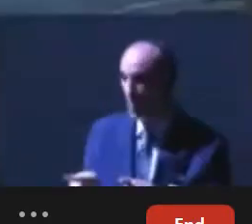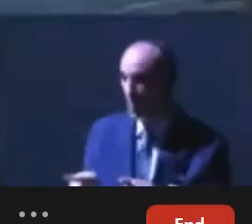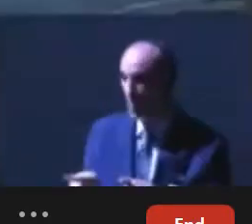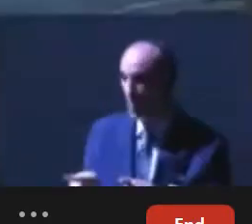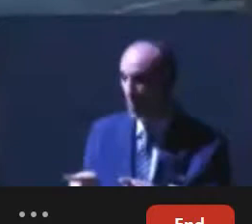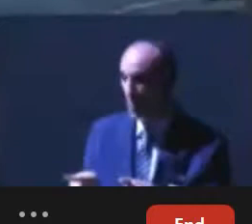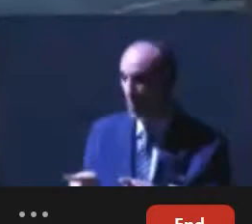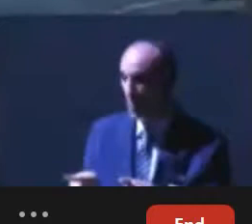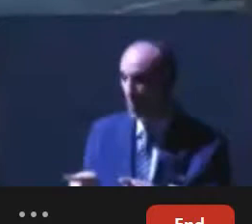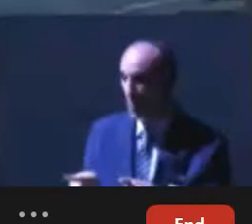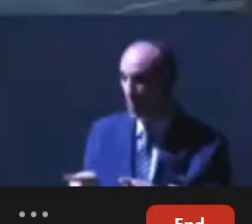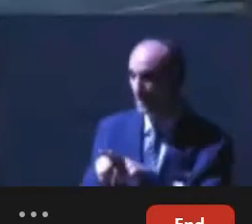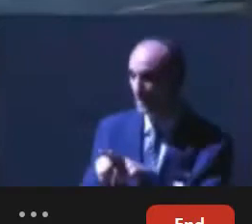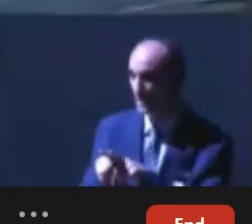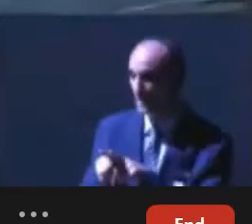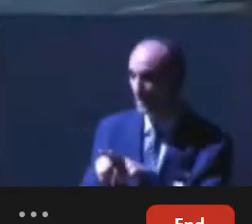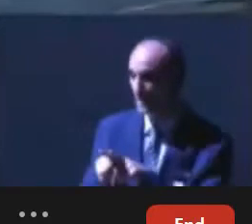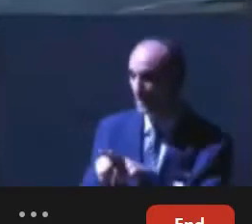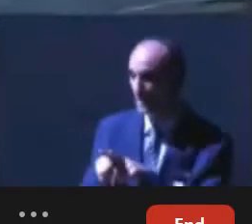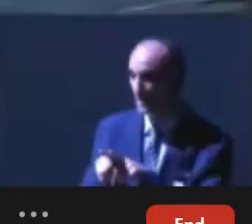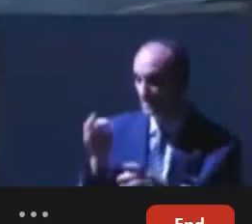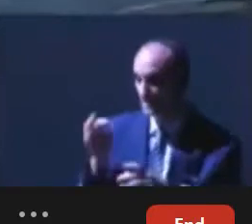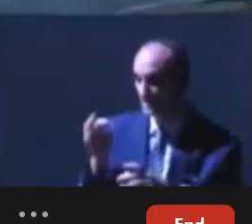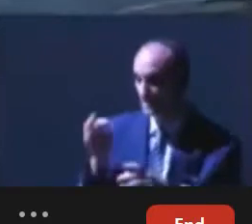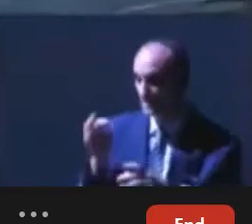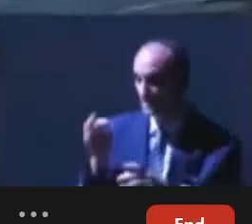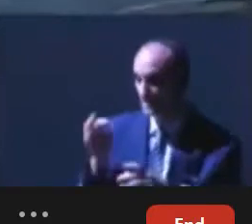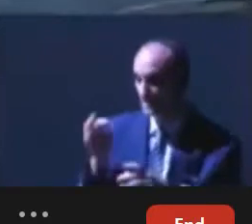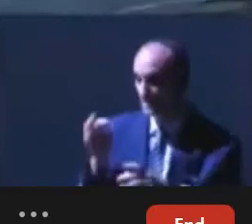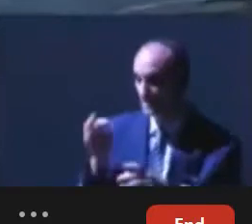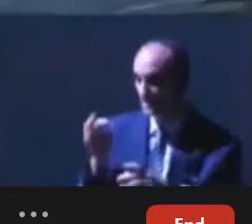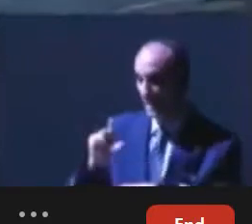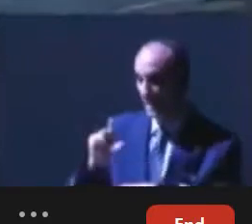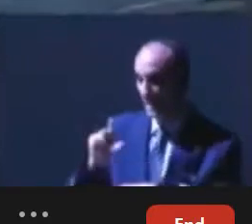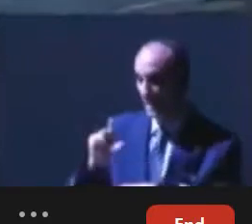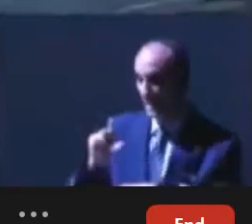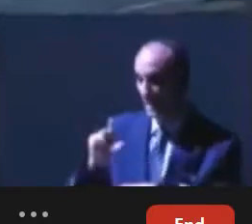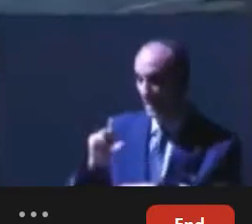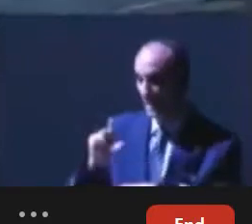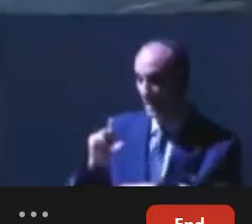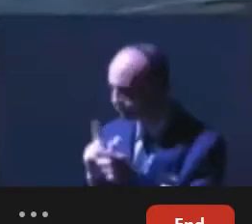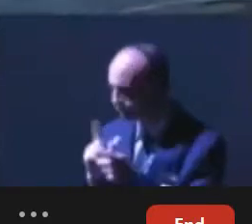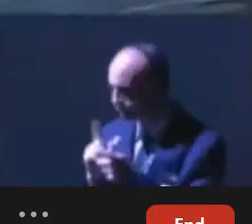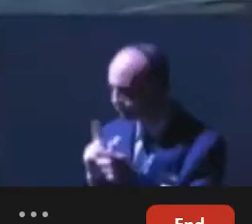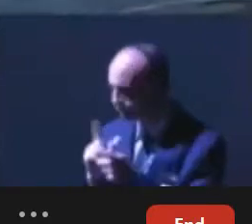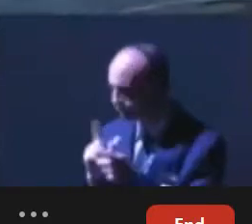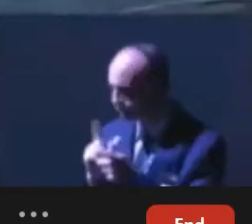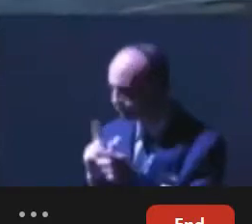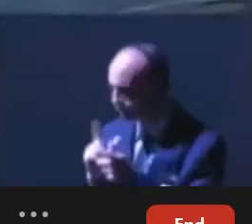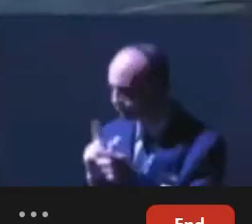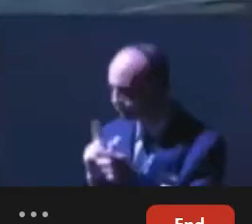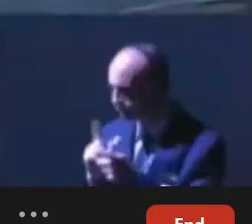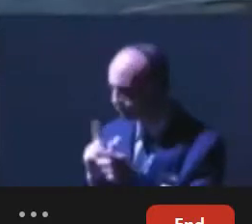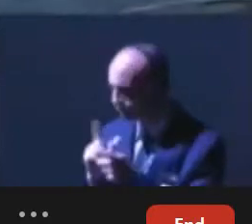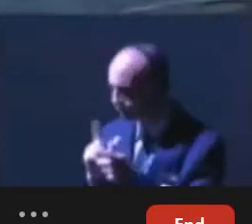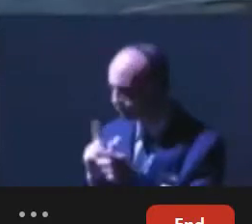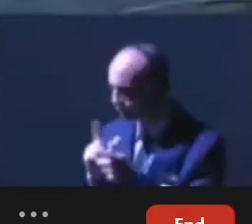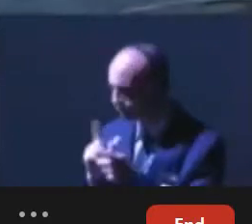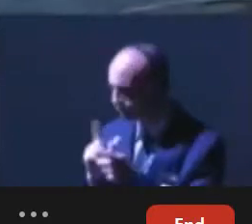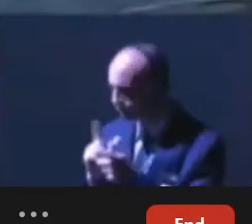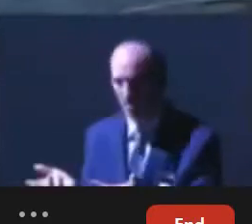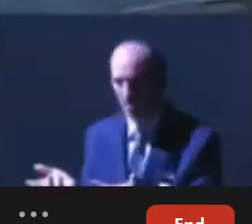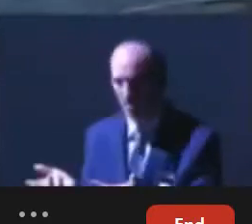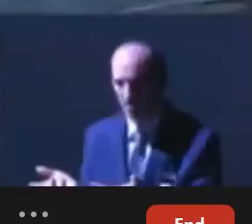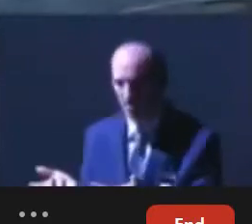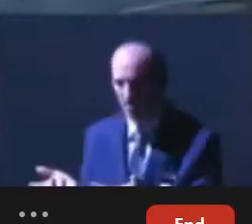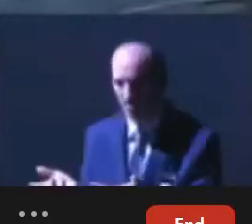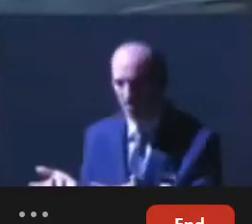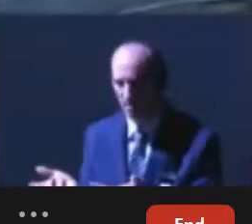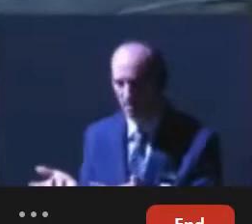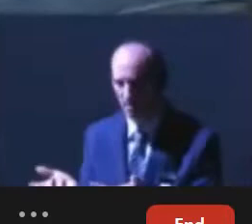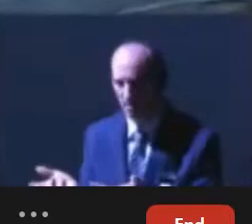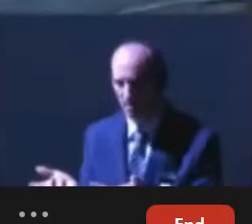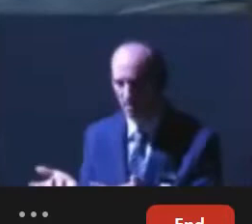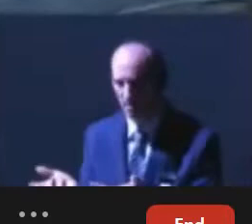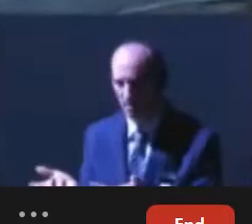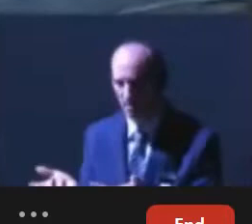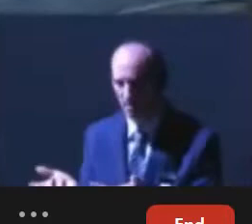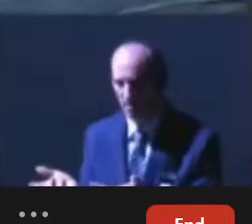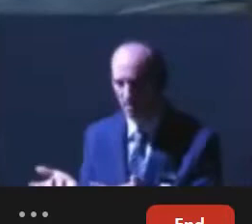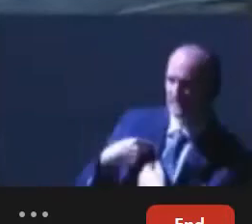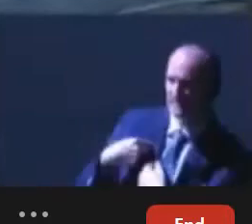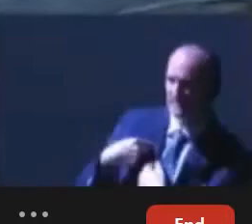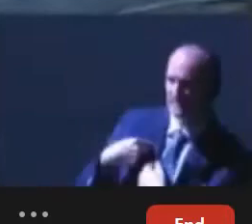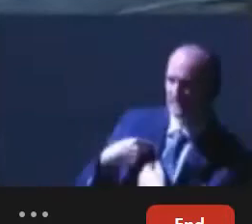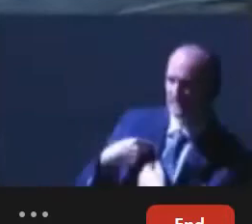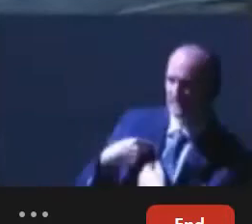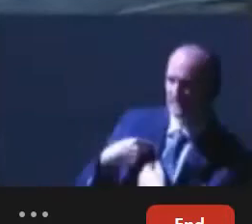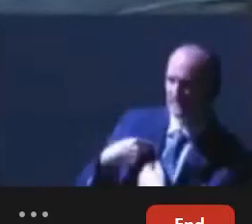lấy và họ thực hiện, và chúng ta chỉ cần thống nhất thôi. Chẳng hạn như là em hôm nay viết Andre, tôi muốn làm cái này được không, thì tôi đương nhiên trả lời đương nhiên là